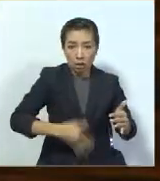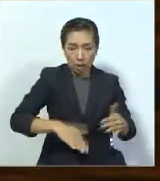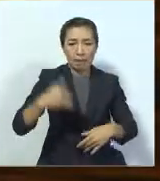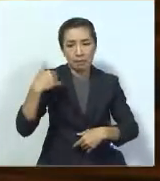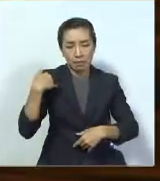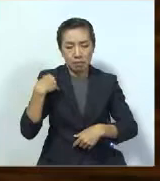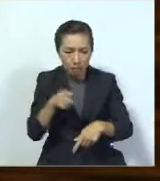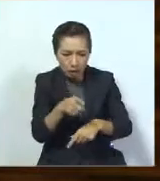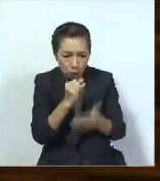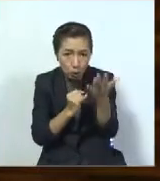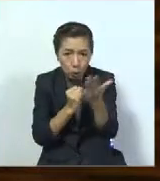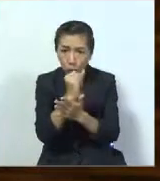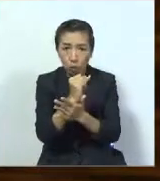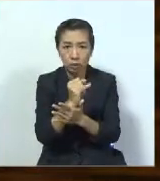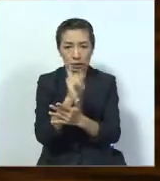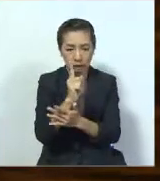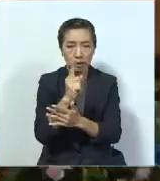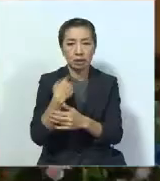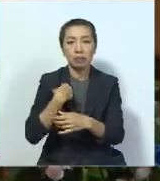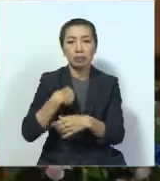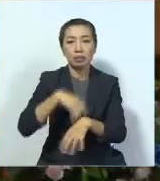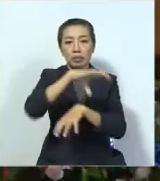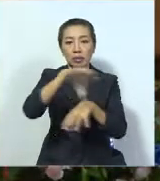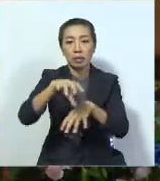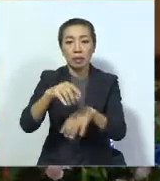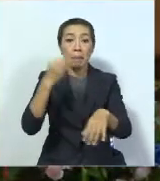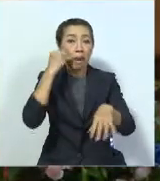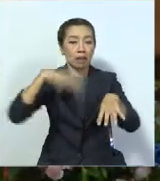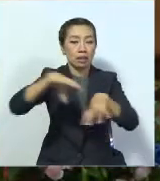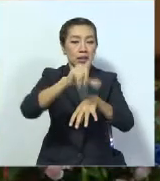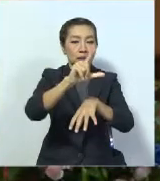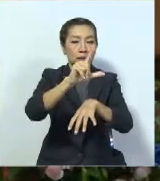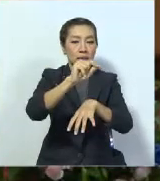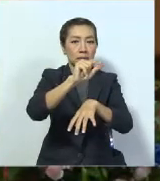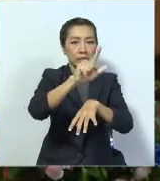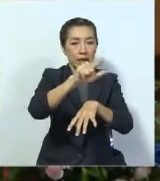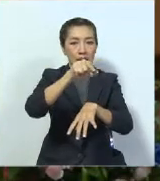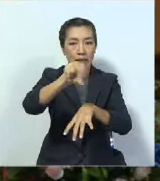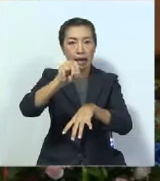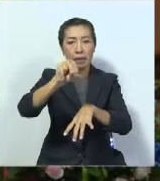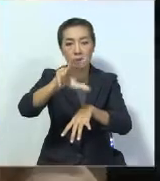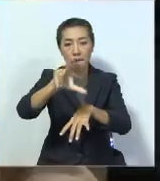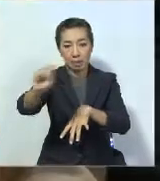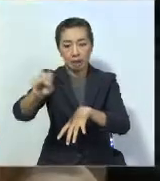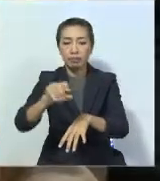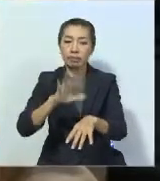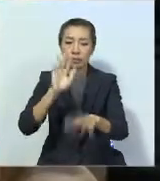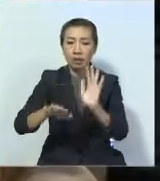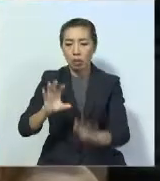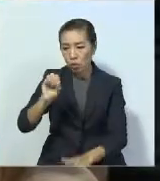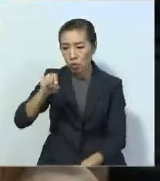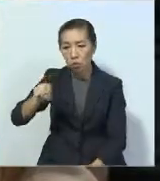ช้อย่างถูกสุขลักษณะ20ล้าน3แสนครัวเรือนค่ะหรือว่าคิดเป็นร้อยละ 99.8 ขณะที่อีกร้